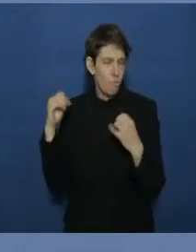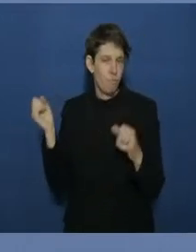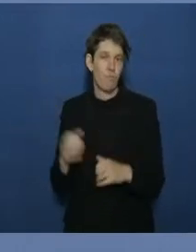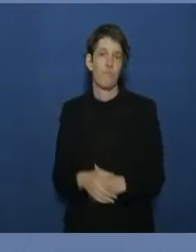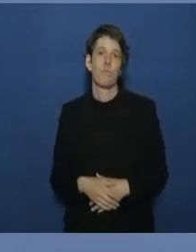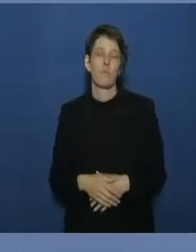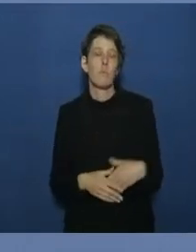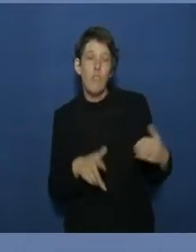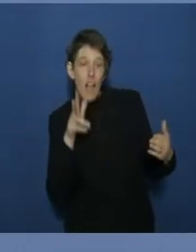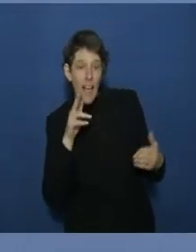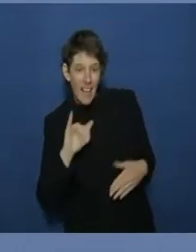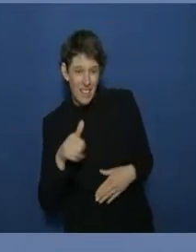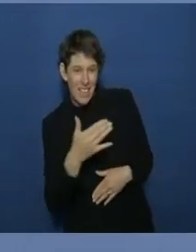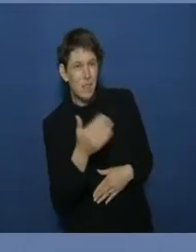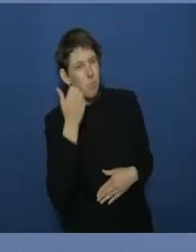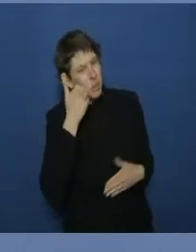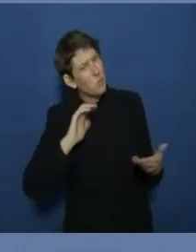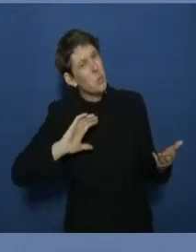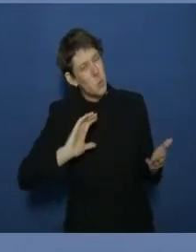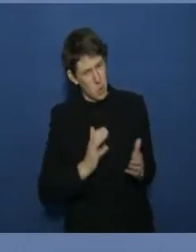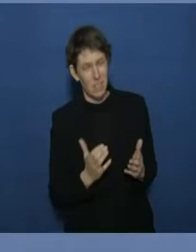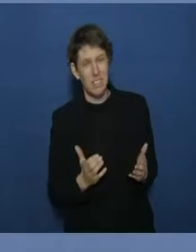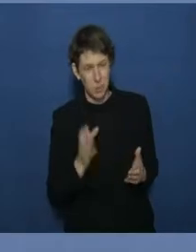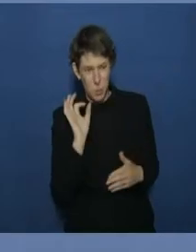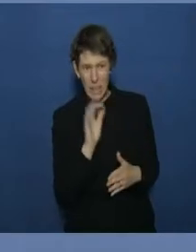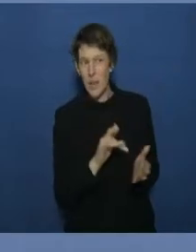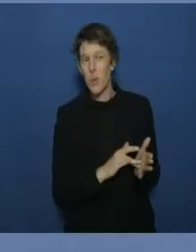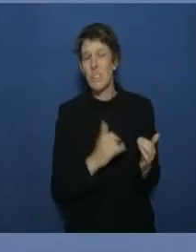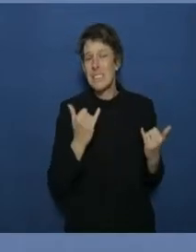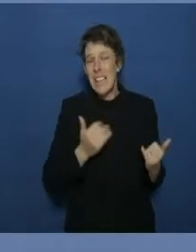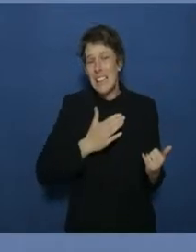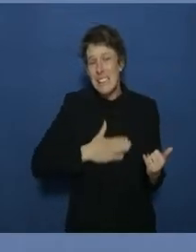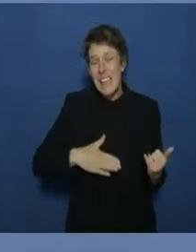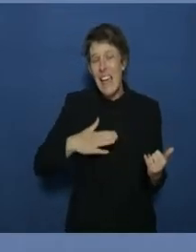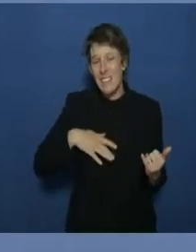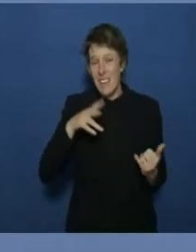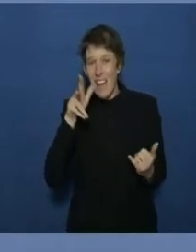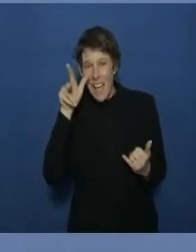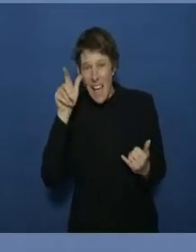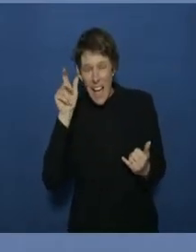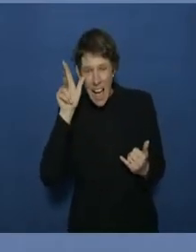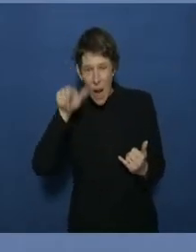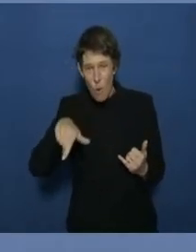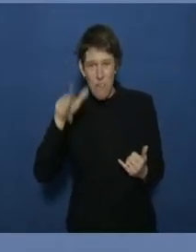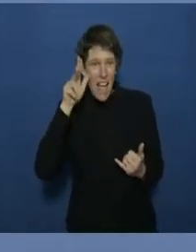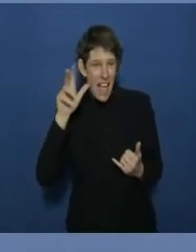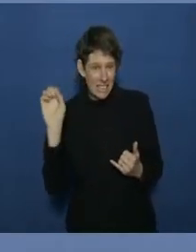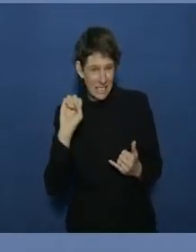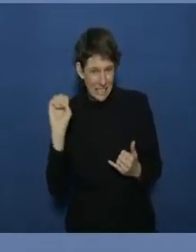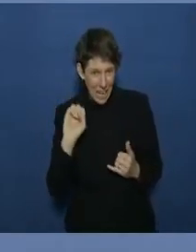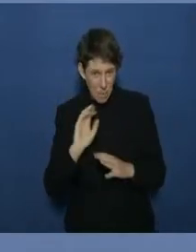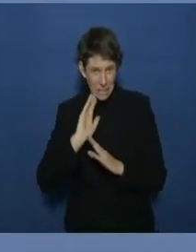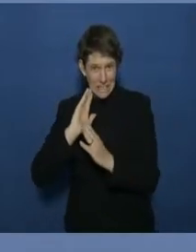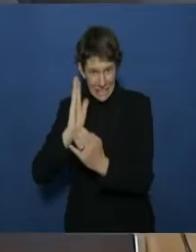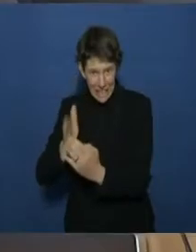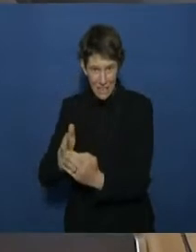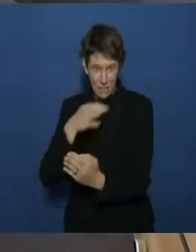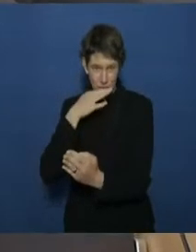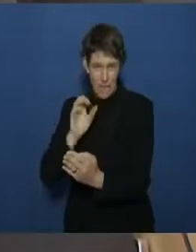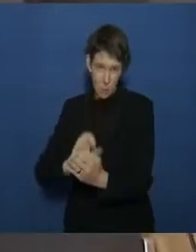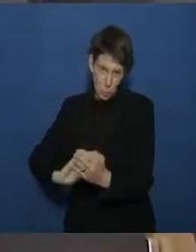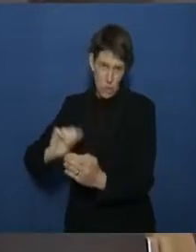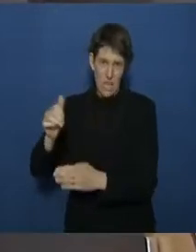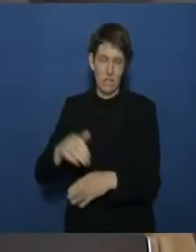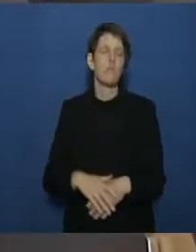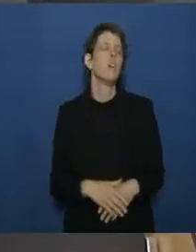Vielleicht können Sie kurz machen, weil ich wollte jetzt gerne Fragen vorziehen, die sich direkt an Herrn Seibert richten. Also, okay, ich